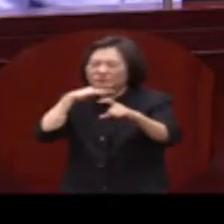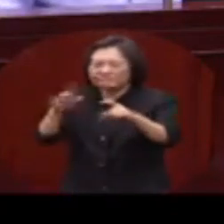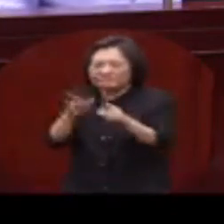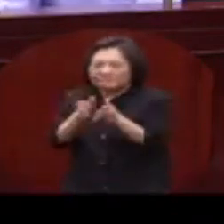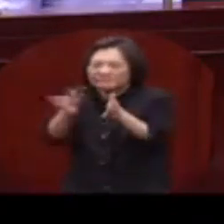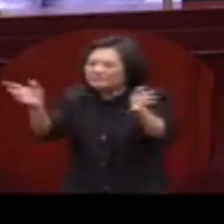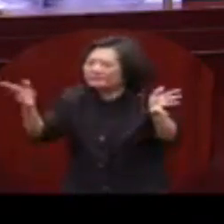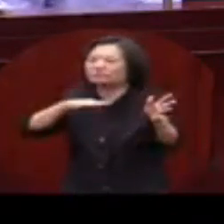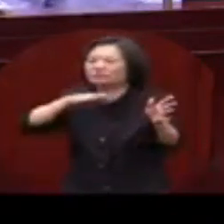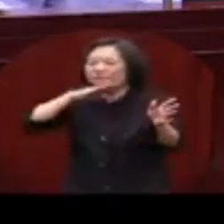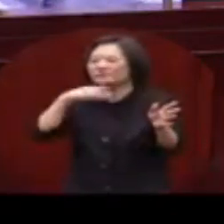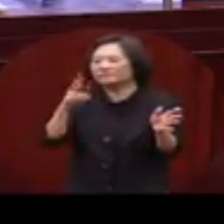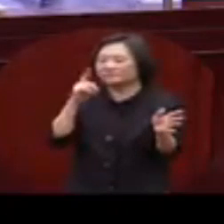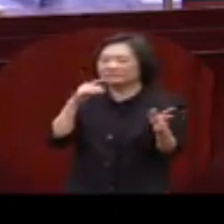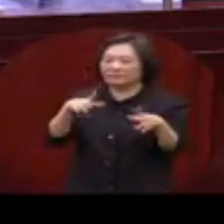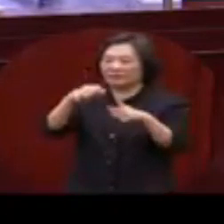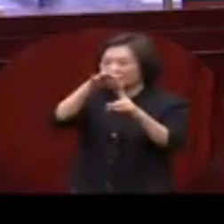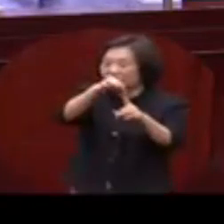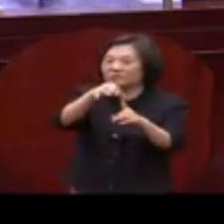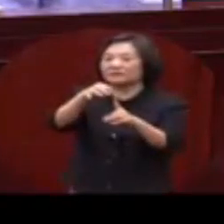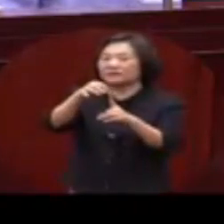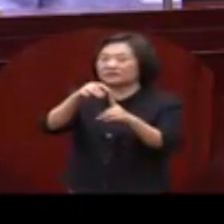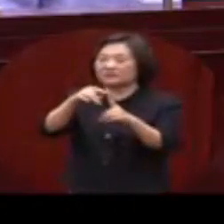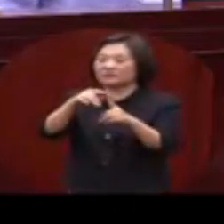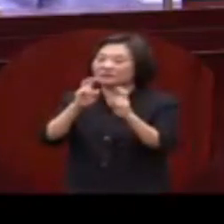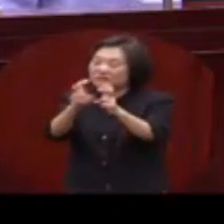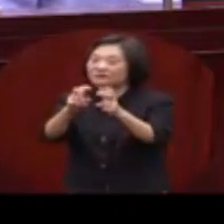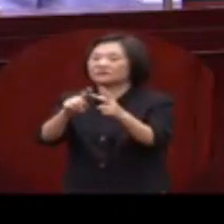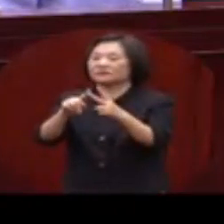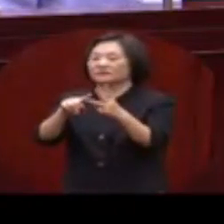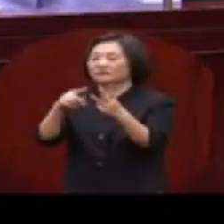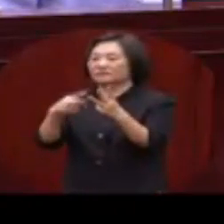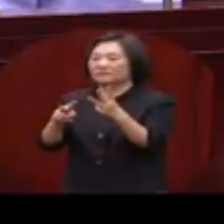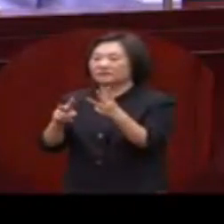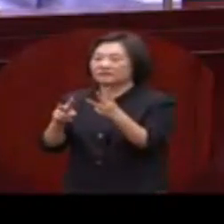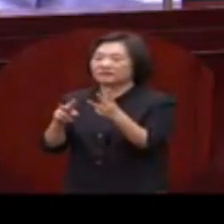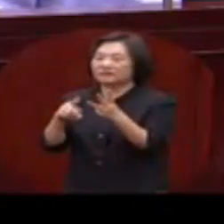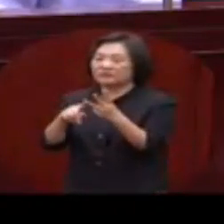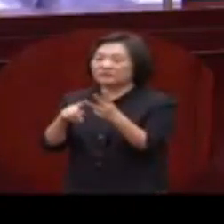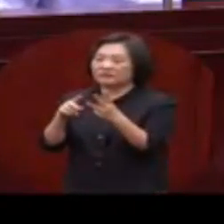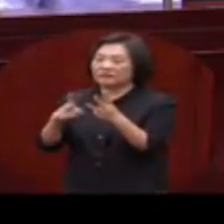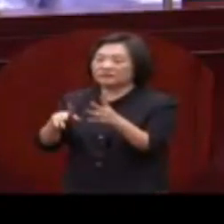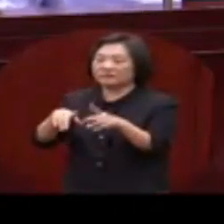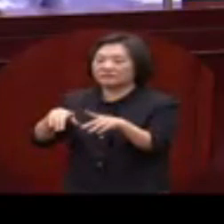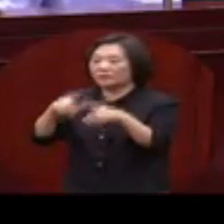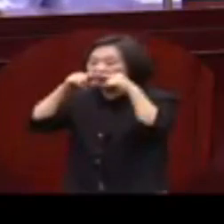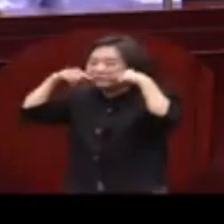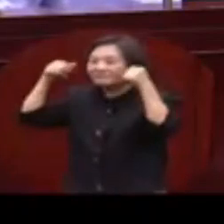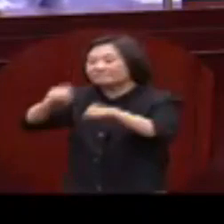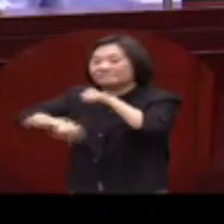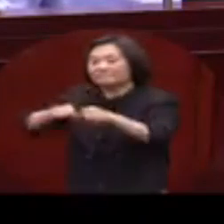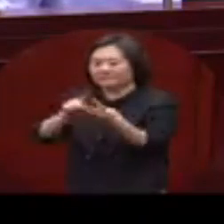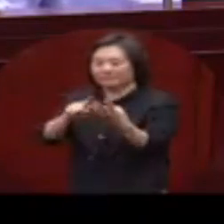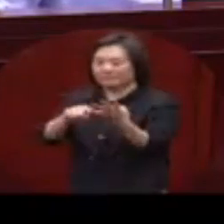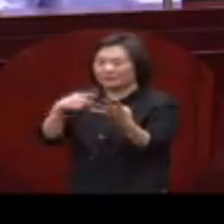现在是这样，可以坐公车、捷运、U bike， 现在再加上计程车的补助、哦、每一趟就补助50块，因为我们把计程